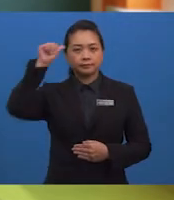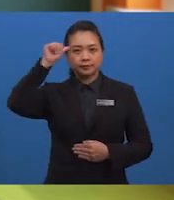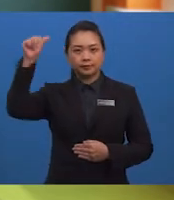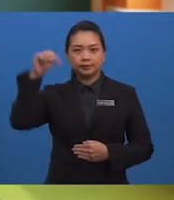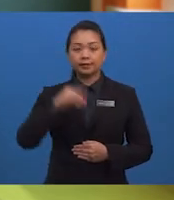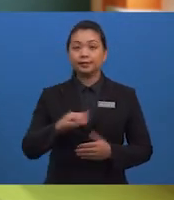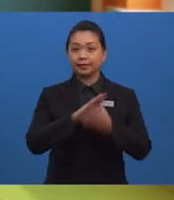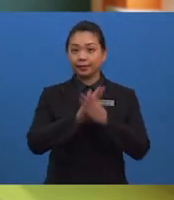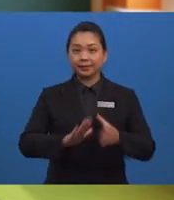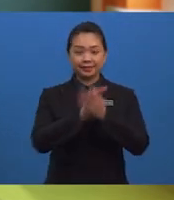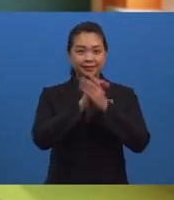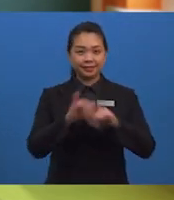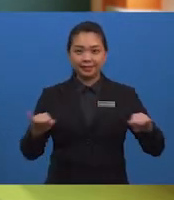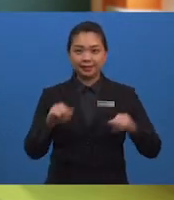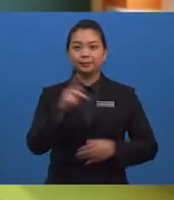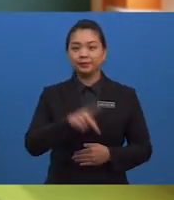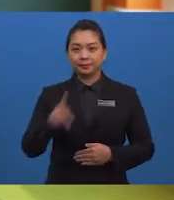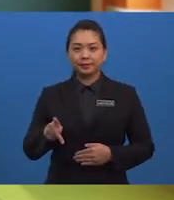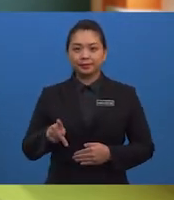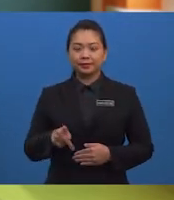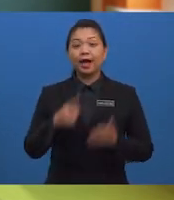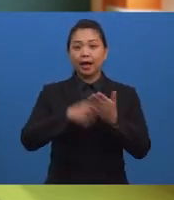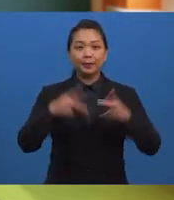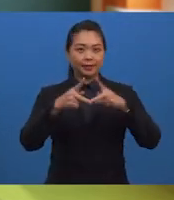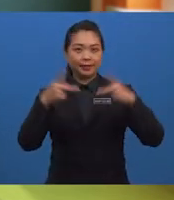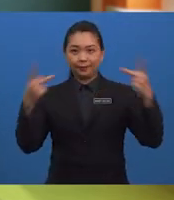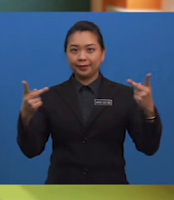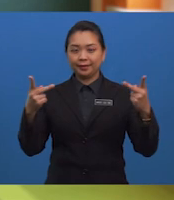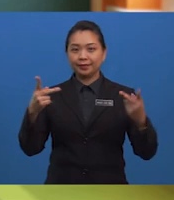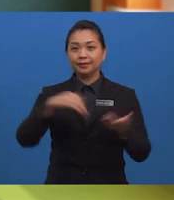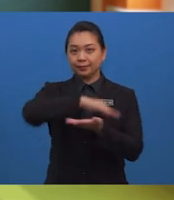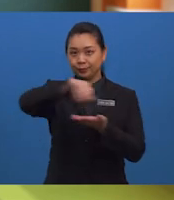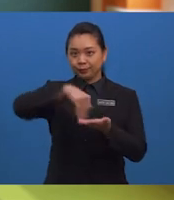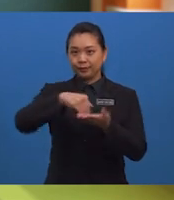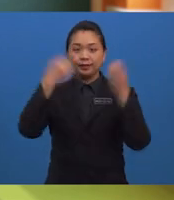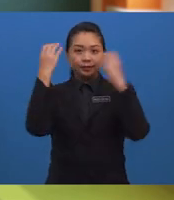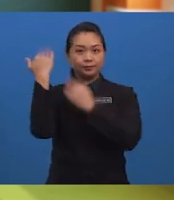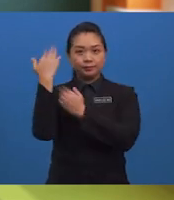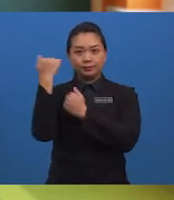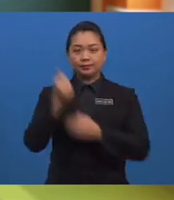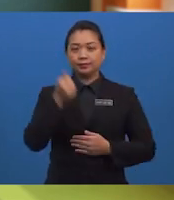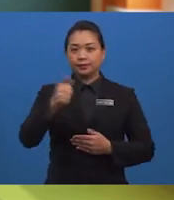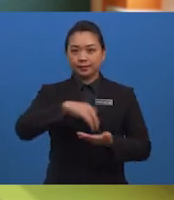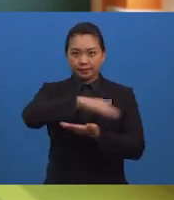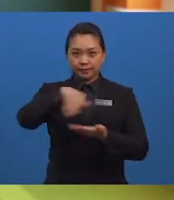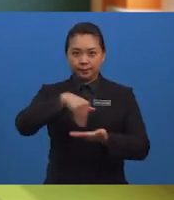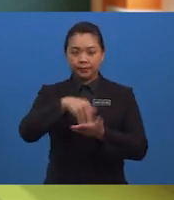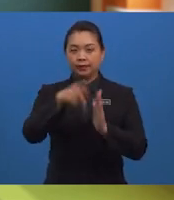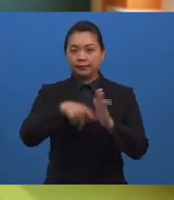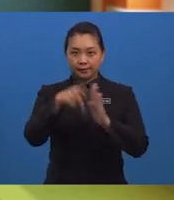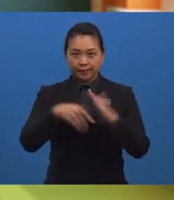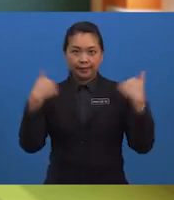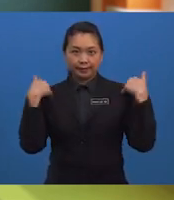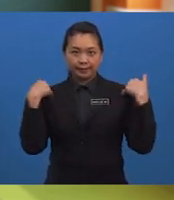Assalamualaikum dan selamat sejahtera pelajar-pelajar. Apa khabar semua? Cikgu berharap anda semua berada dalam keadaan